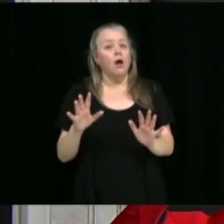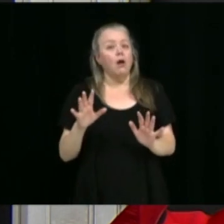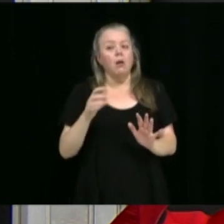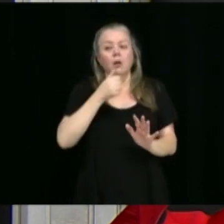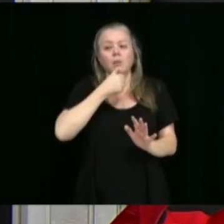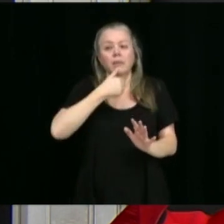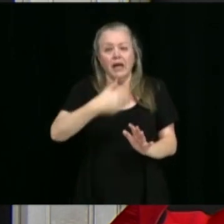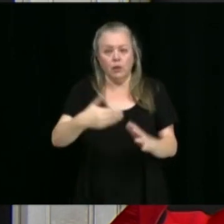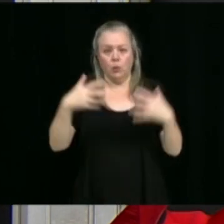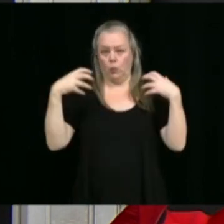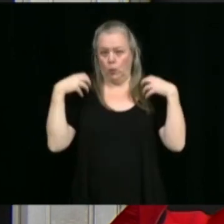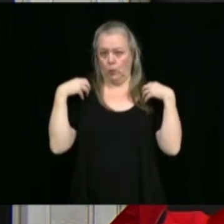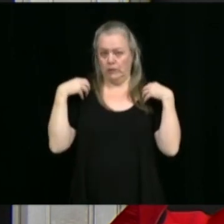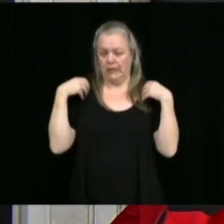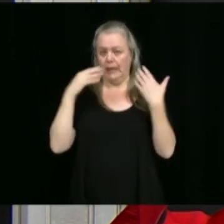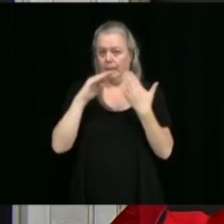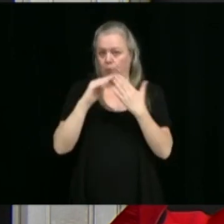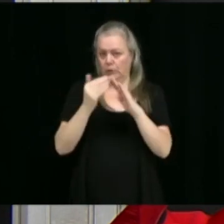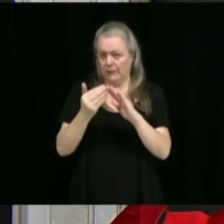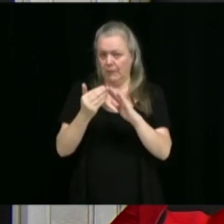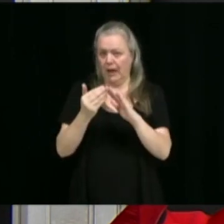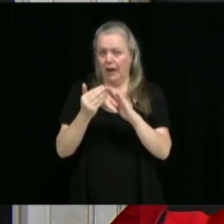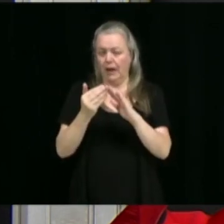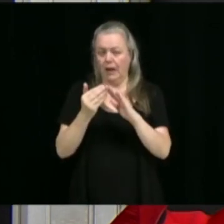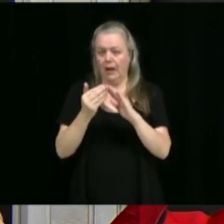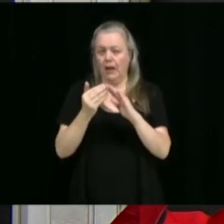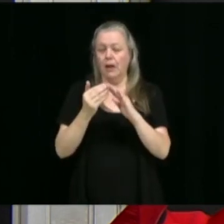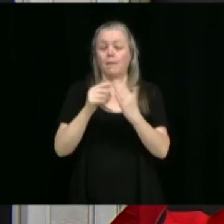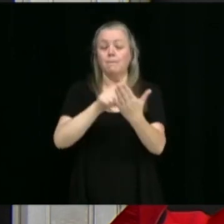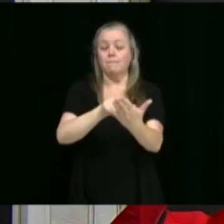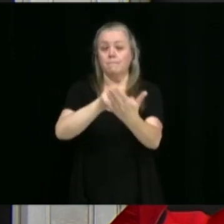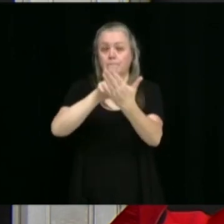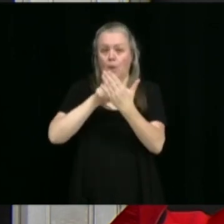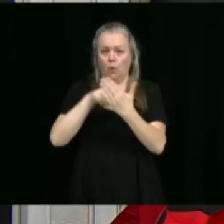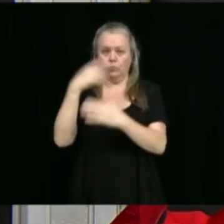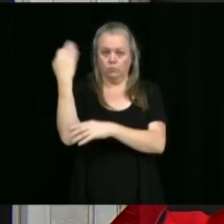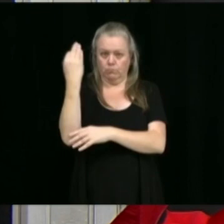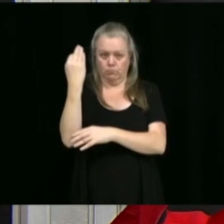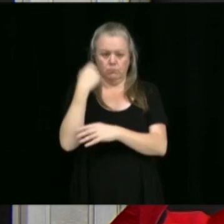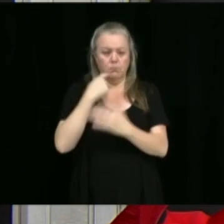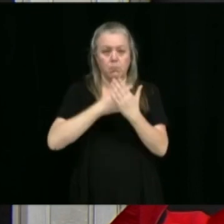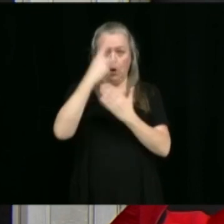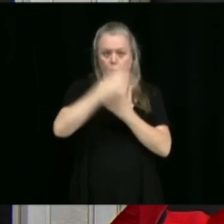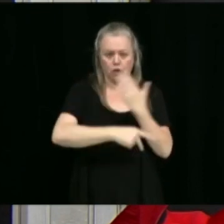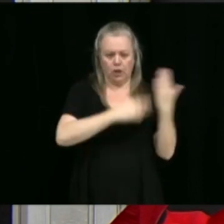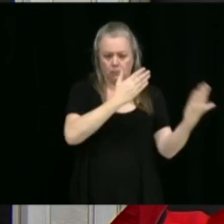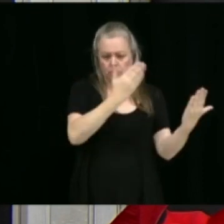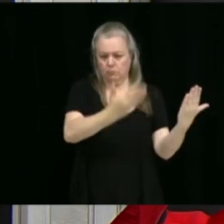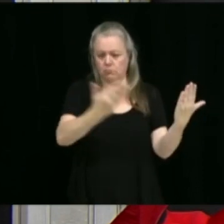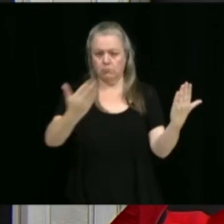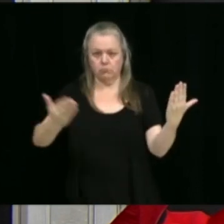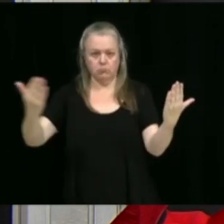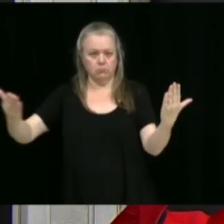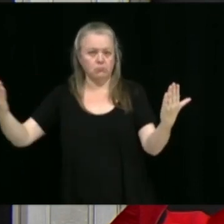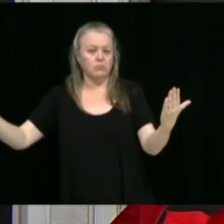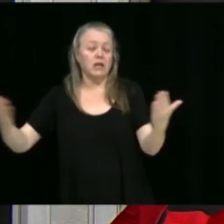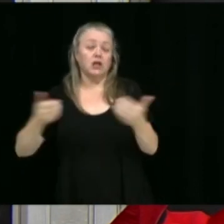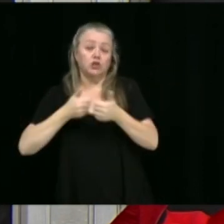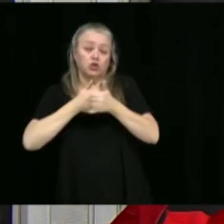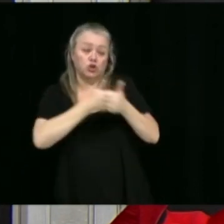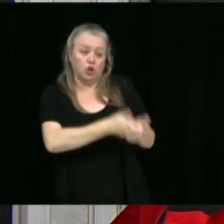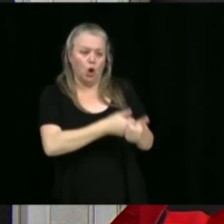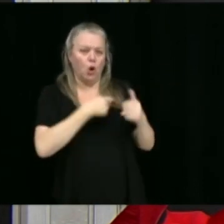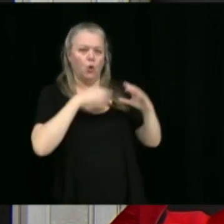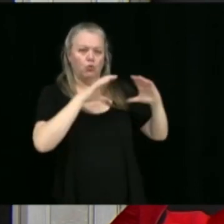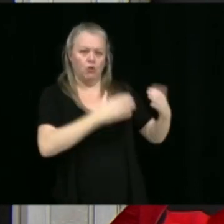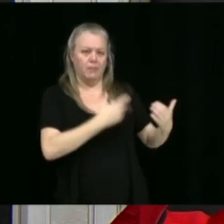bientôt au conseil municipal la présentation des projets classés selon l'analyse du comité,